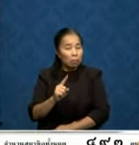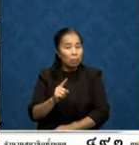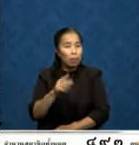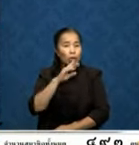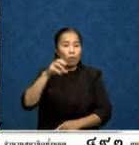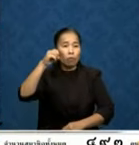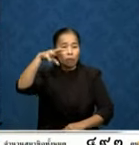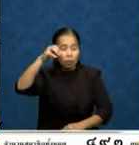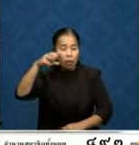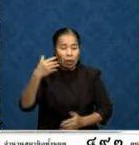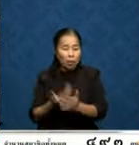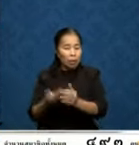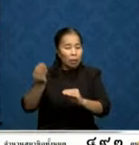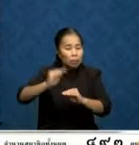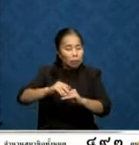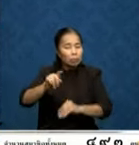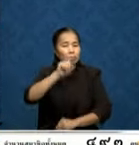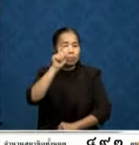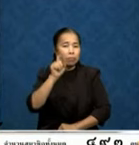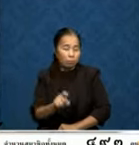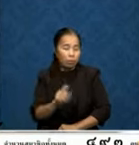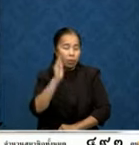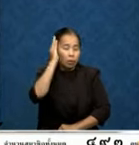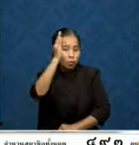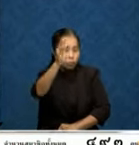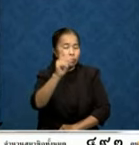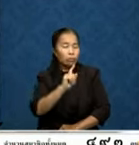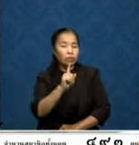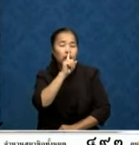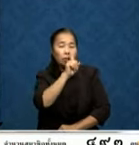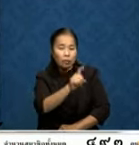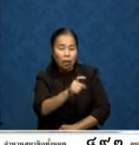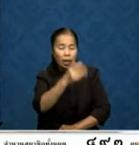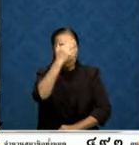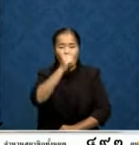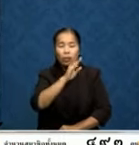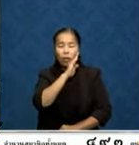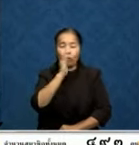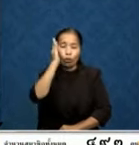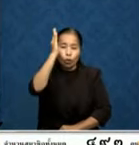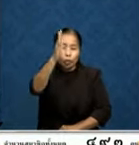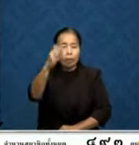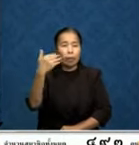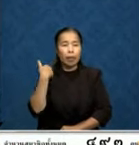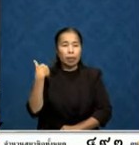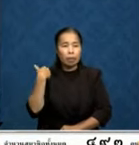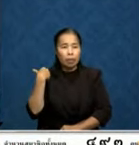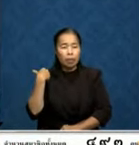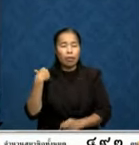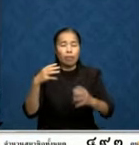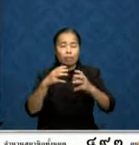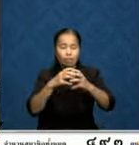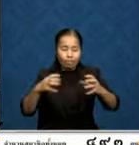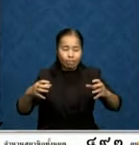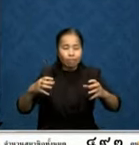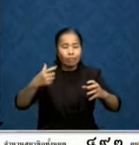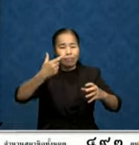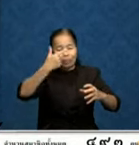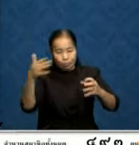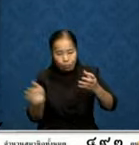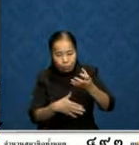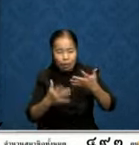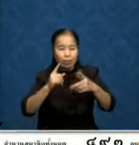ราจะต้องจ่ายแพงขึ้นหรือไม่นะครับในอนาคตในยามที่มีคาร์บอนแท็กซ์หรือมีเพดานคาร์บอนหรือคาร์บอนเครดิตเกิ